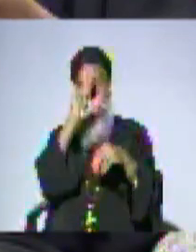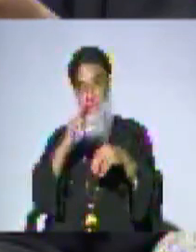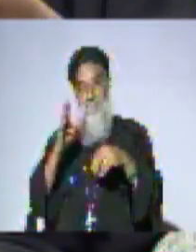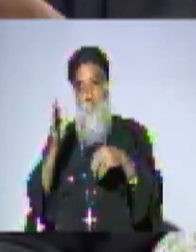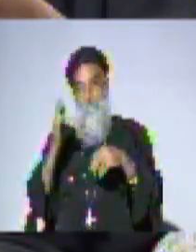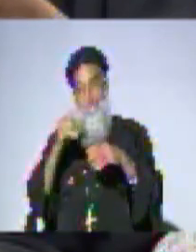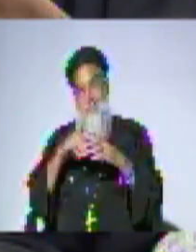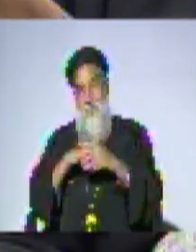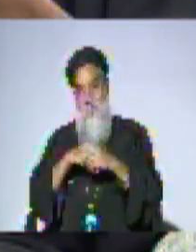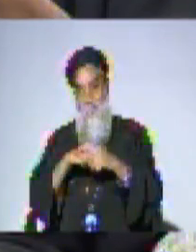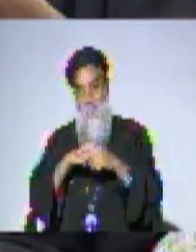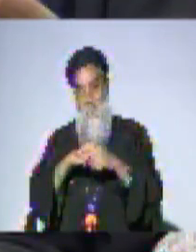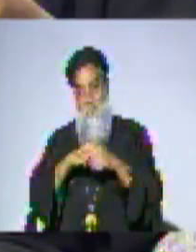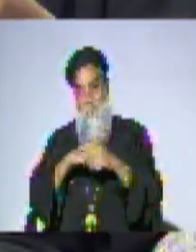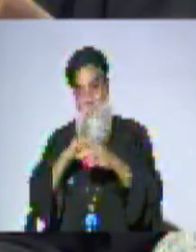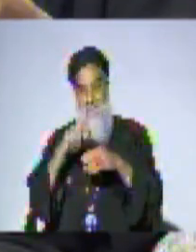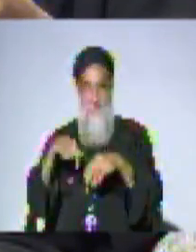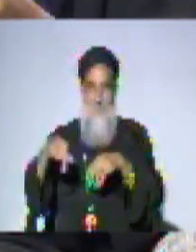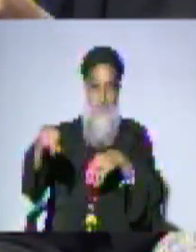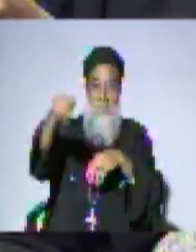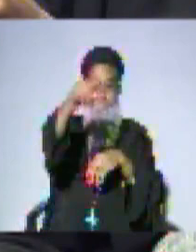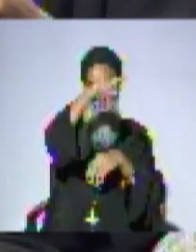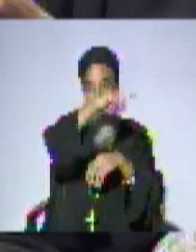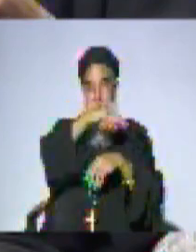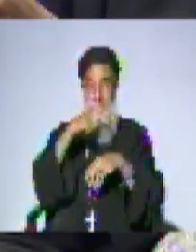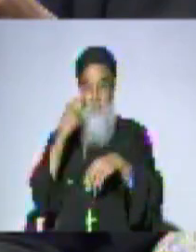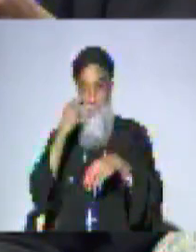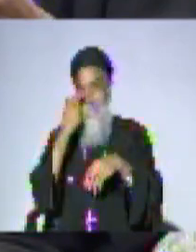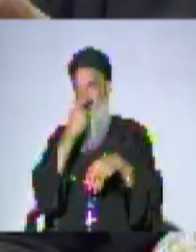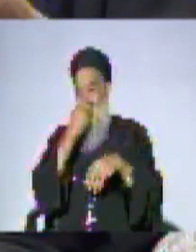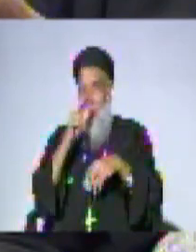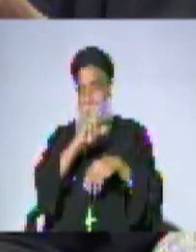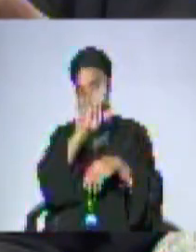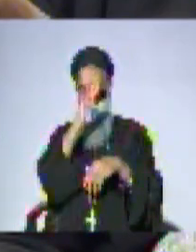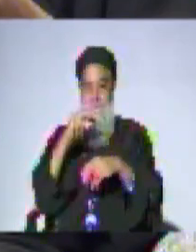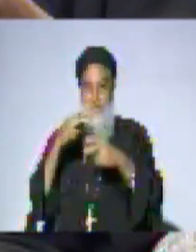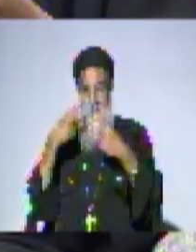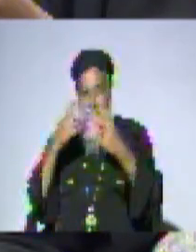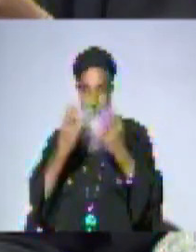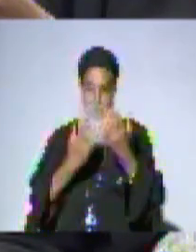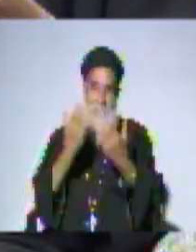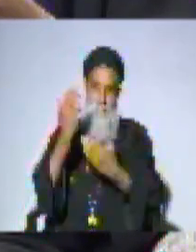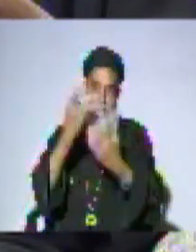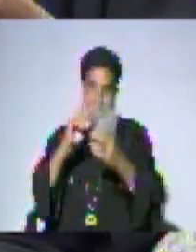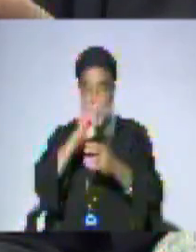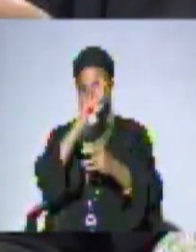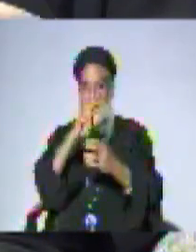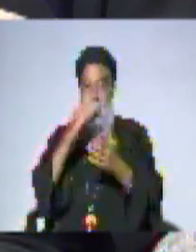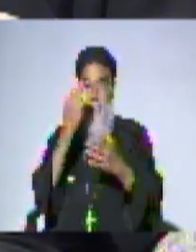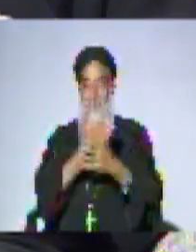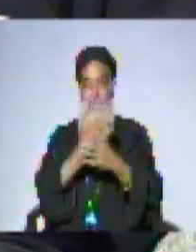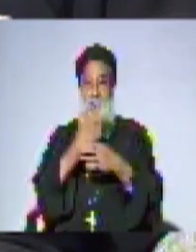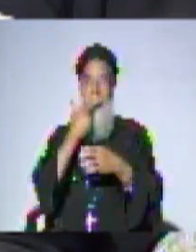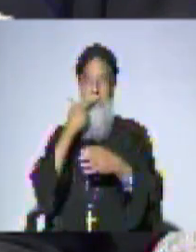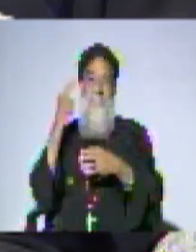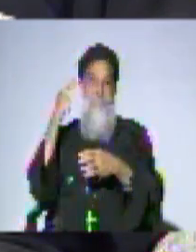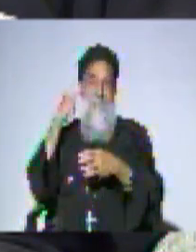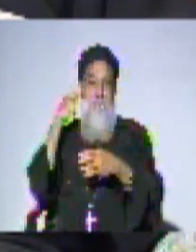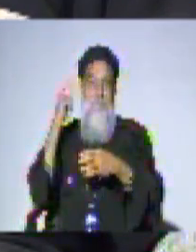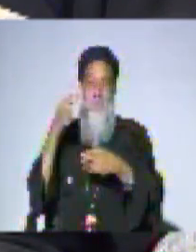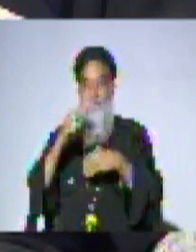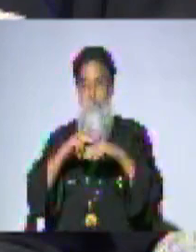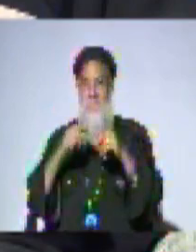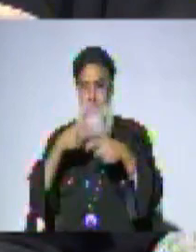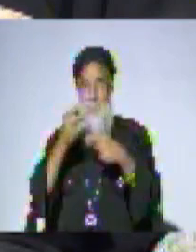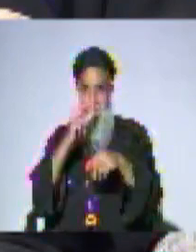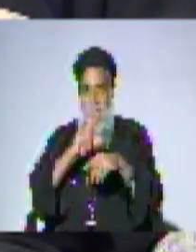الصم والبكم اللي بيتفرجوا علينا وسيدنا بيهتم بإجابة أسئلتهم. هو سؤال يمكن اتكرر قبل كده